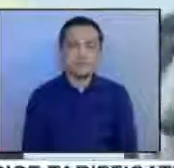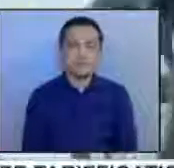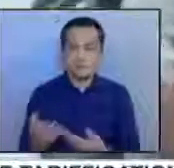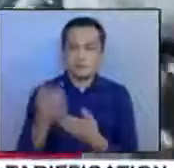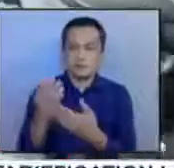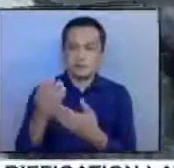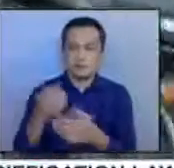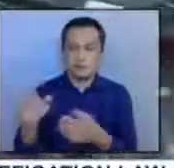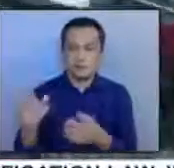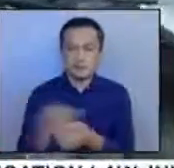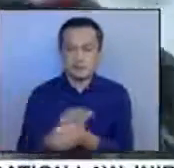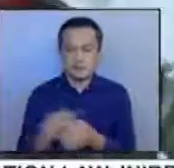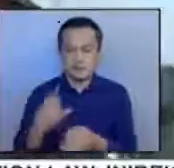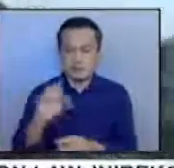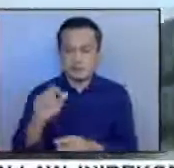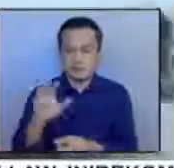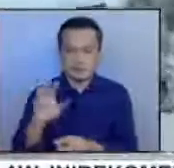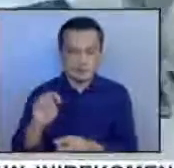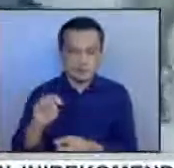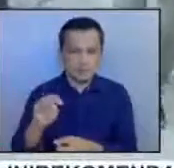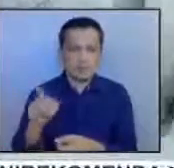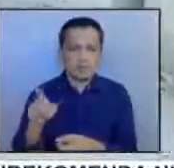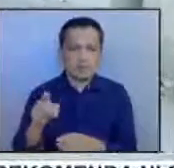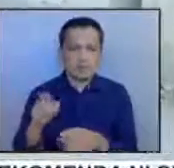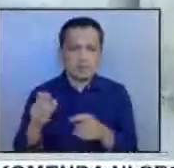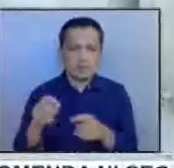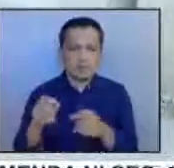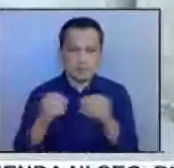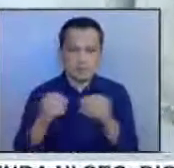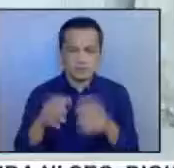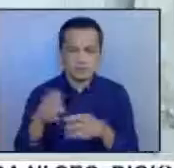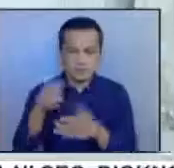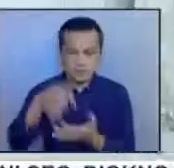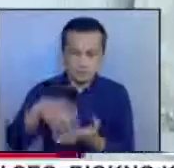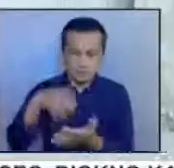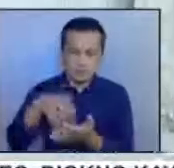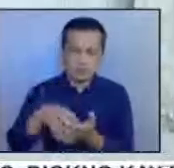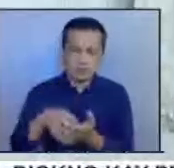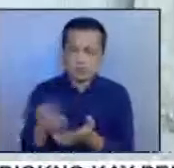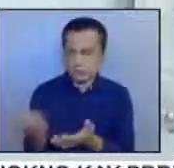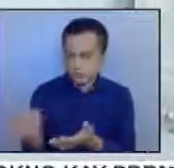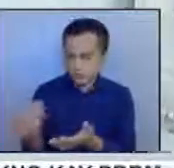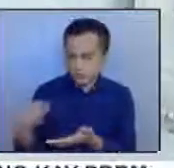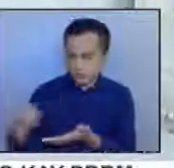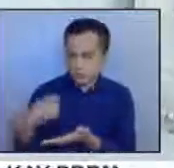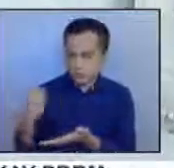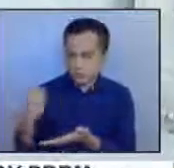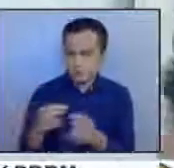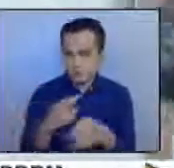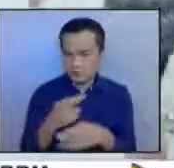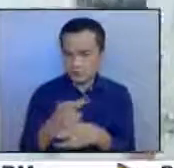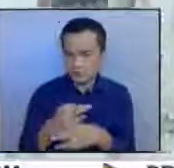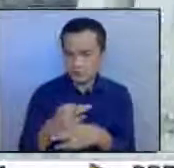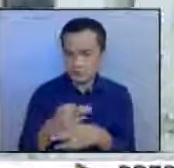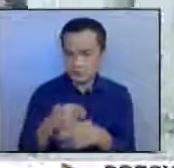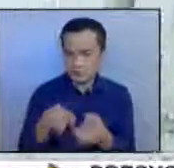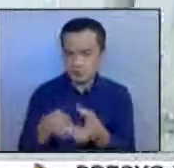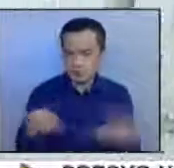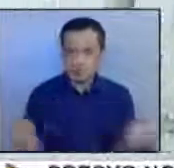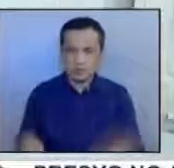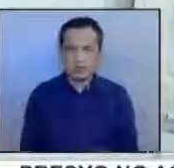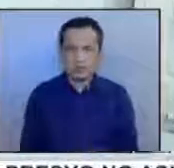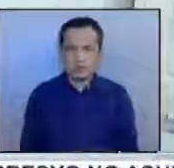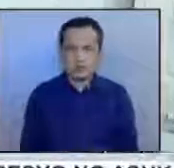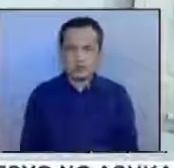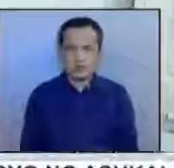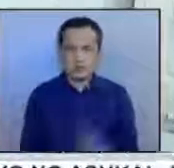sa contractor na nag-operate ng backhoe upang singilin ng danyos sa pagsasaayos ng tubo. Isang lane na lang ang